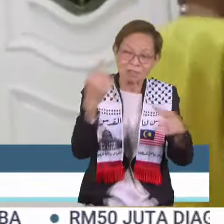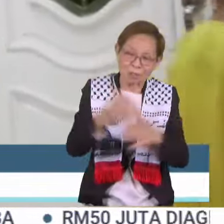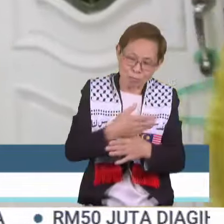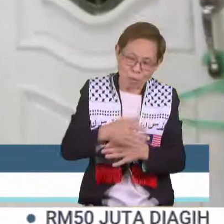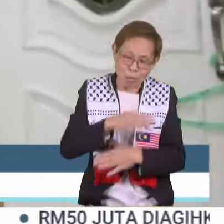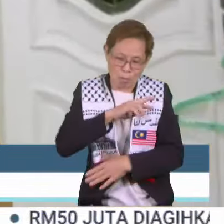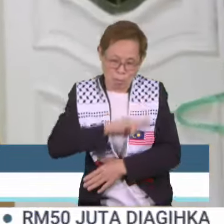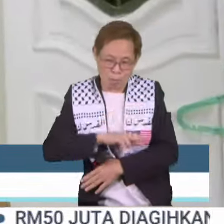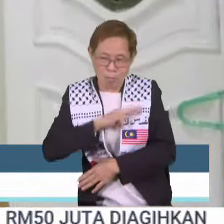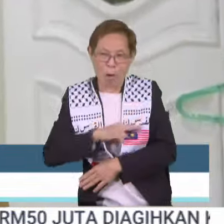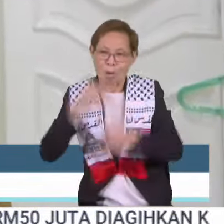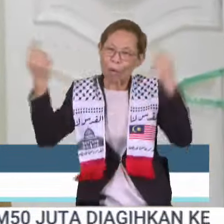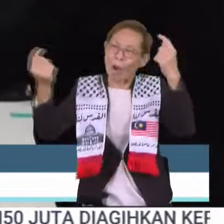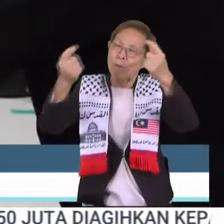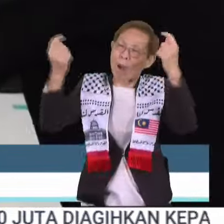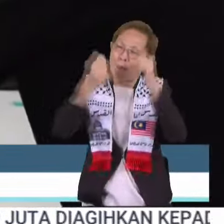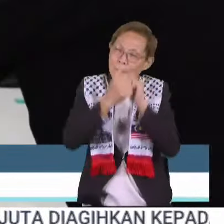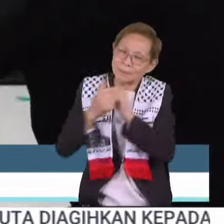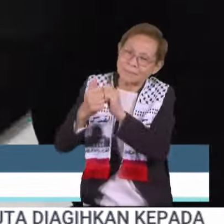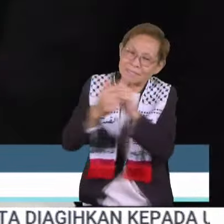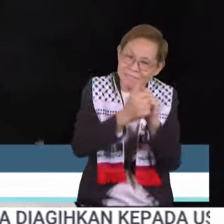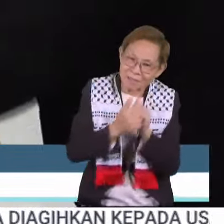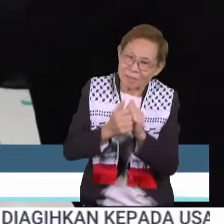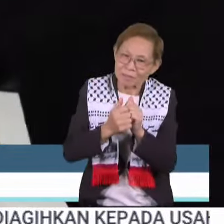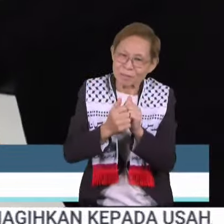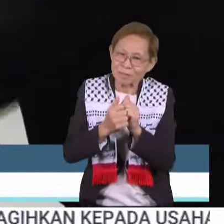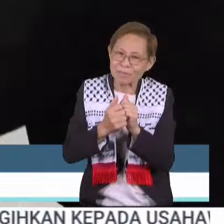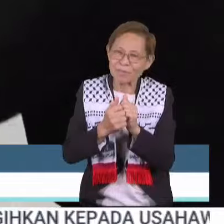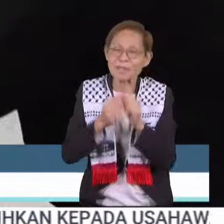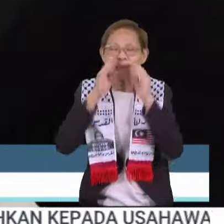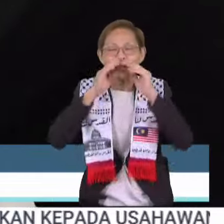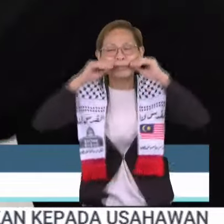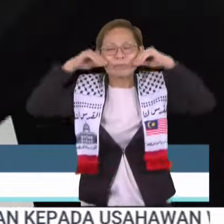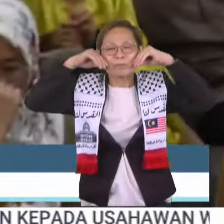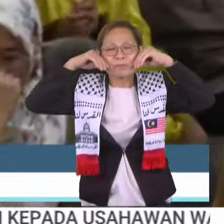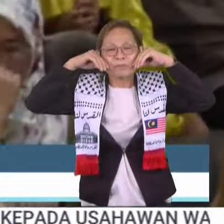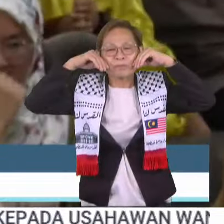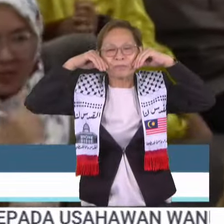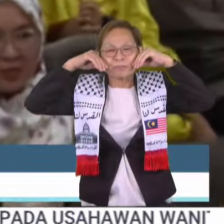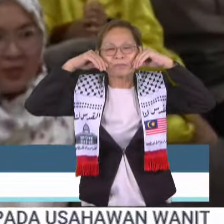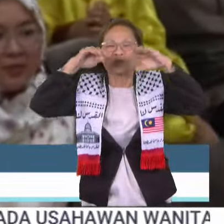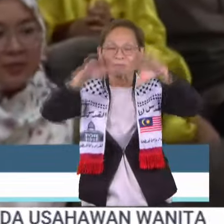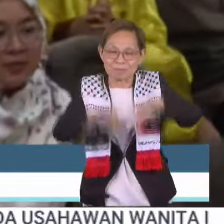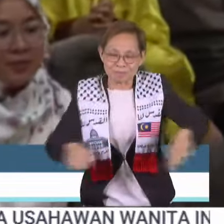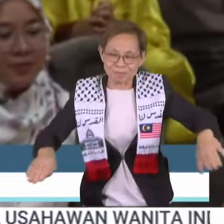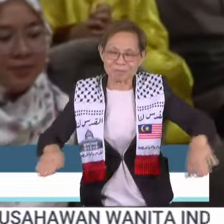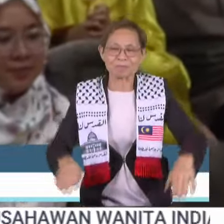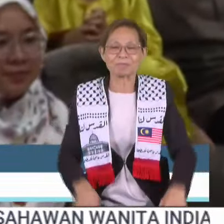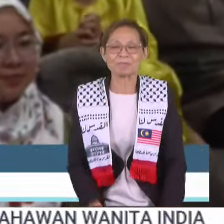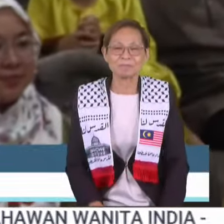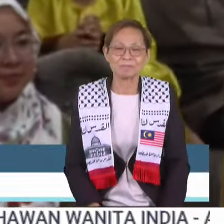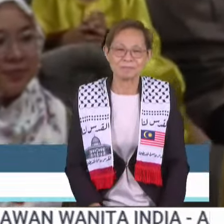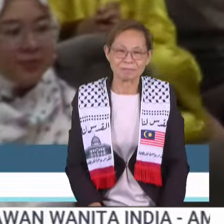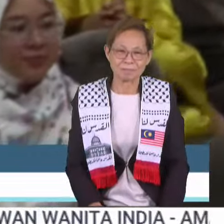berkongsi rezeki, meraikan bersama-sama, mengukir senyuman dan keceriaan kepada anak-anak ini.